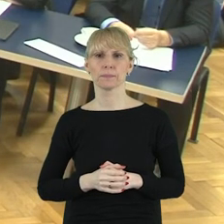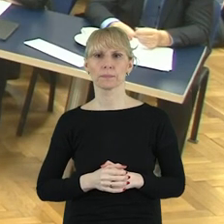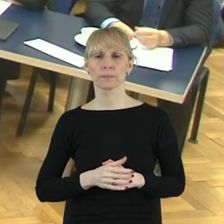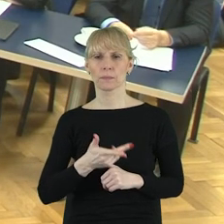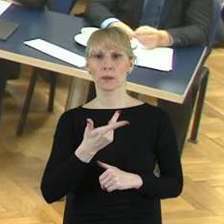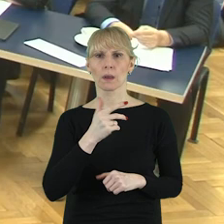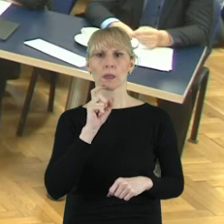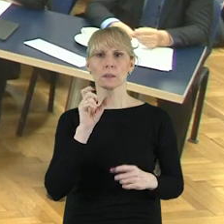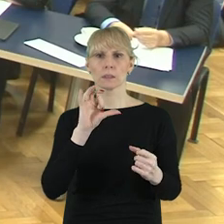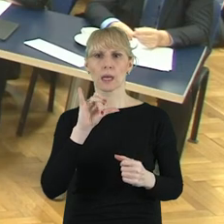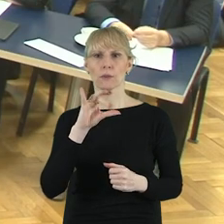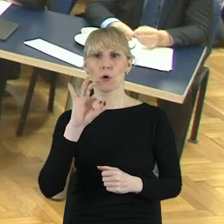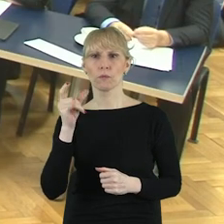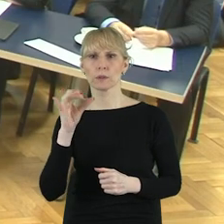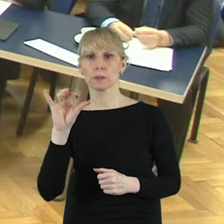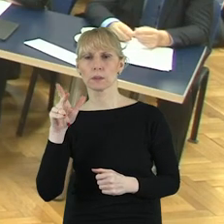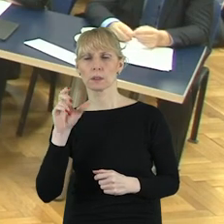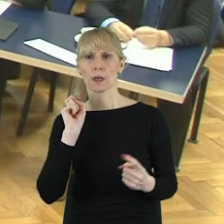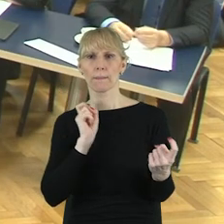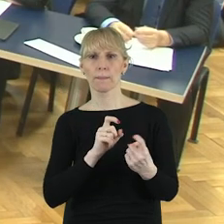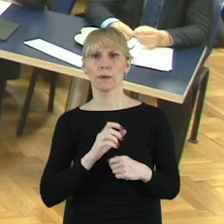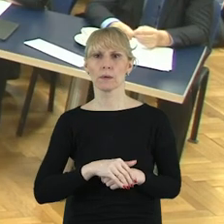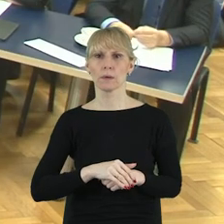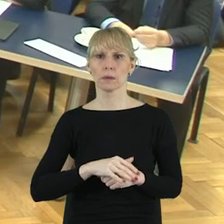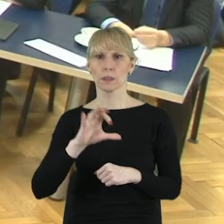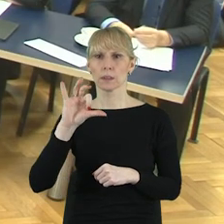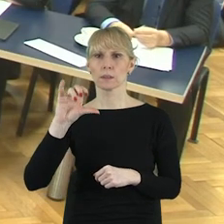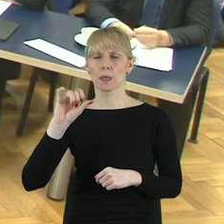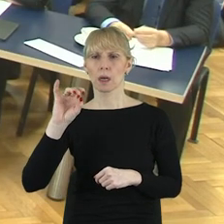Sagan. Za. Pan radny Paweł Sałek.